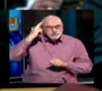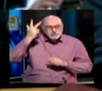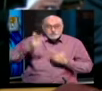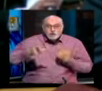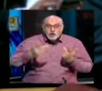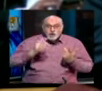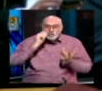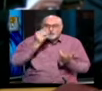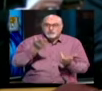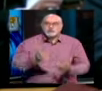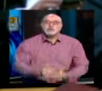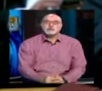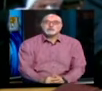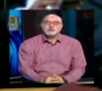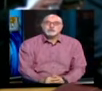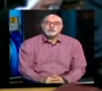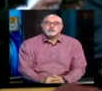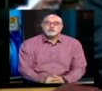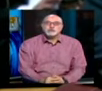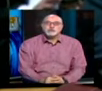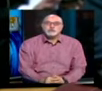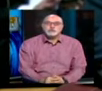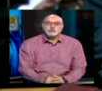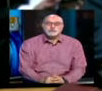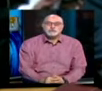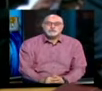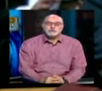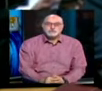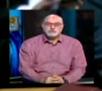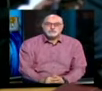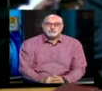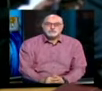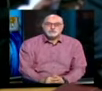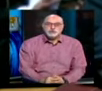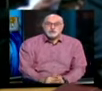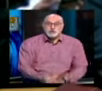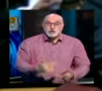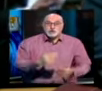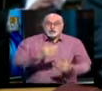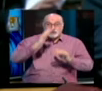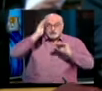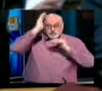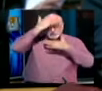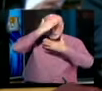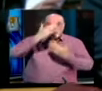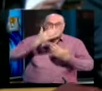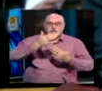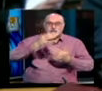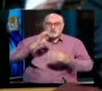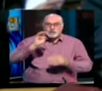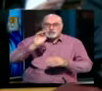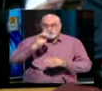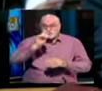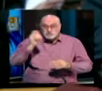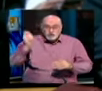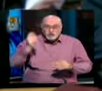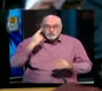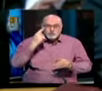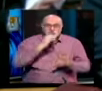إنسانيته. إن ما يحدث في غزة من فظائع